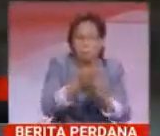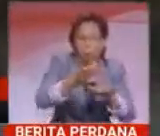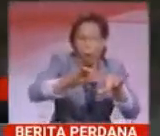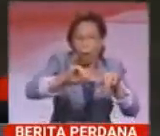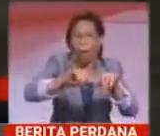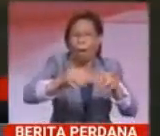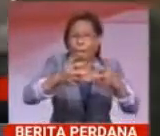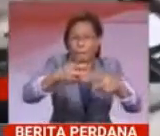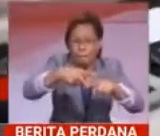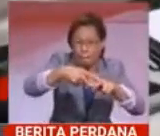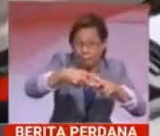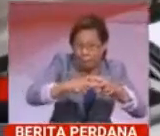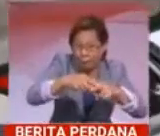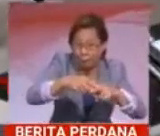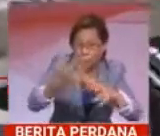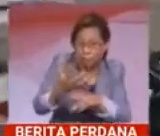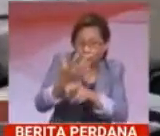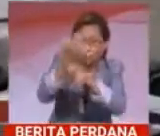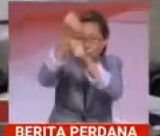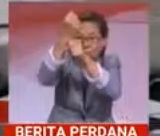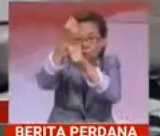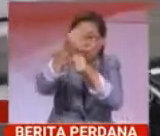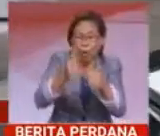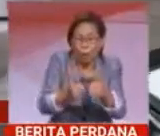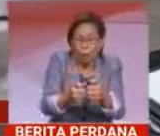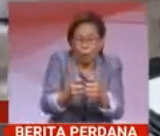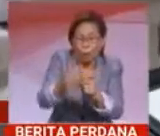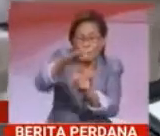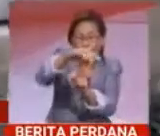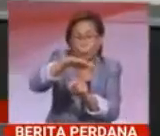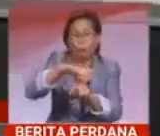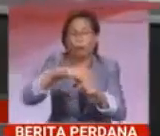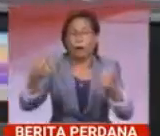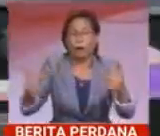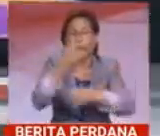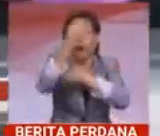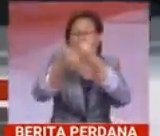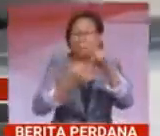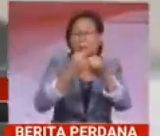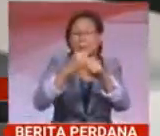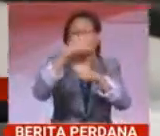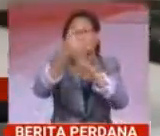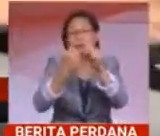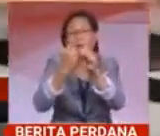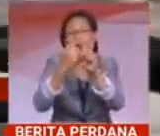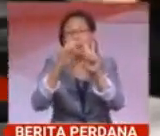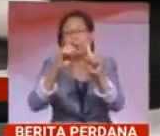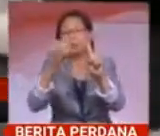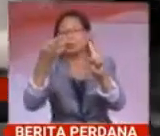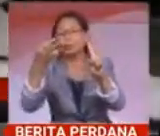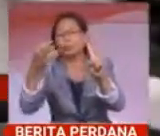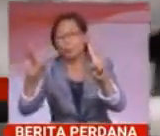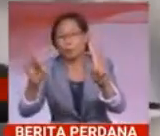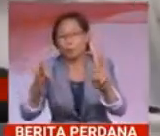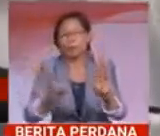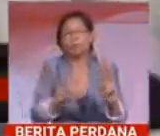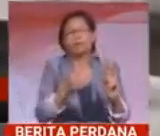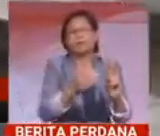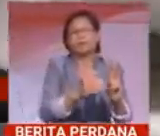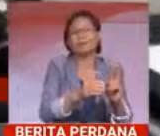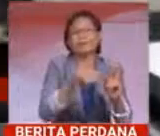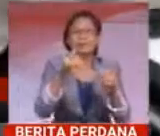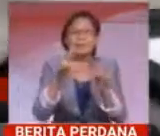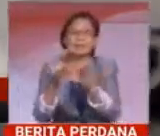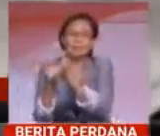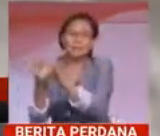ini pernah menjuarai pertandingan racing drone peringkat antarabangsa tahun lepas. Tular satu video mengenai pasangan kekasih yang berhibur